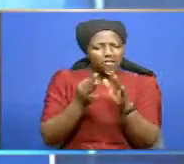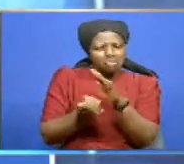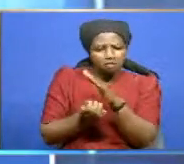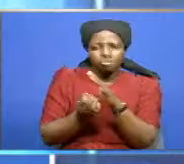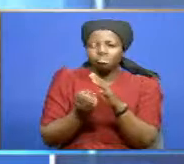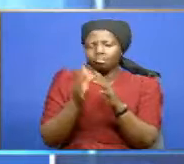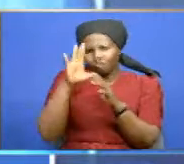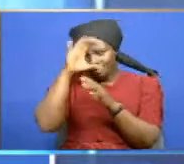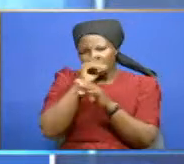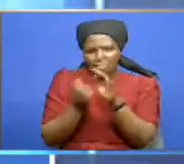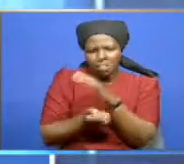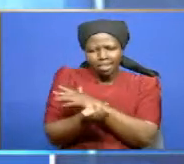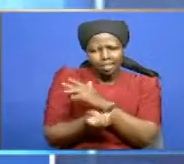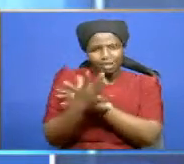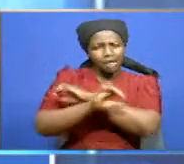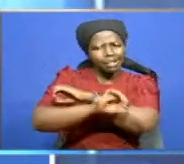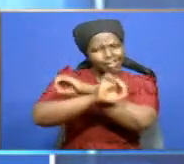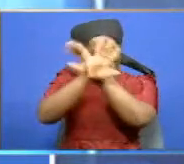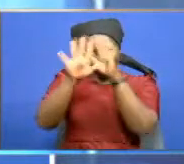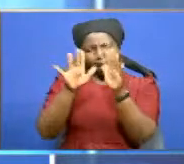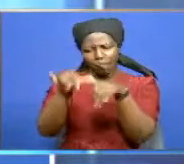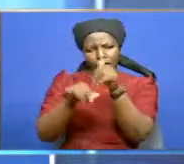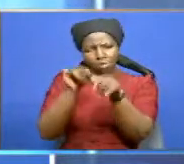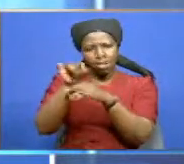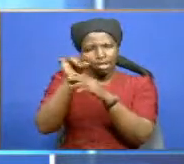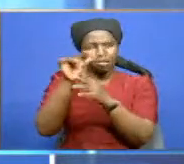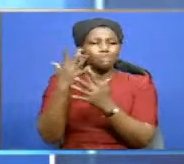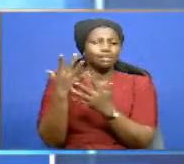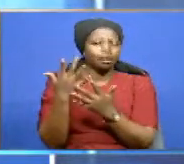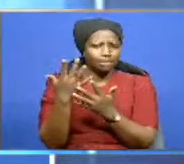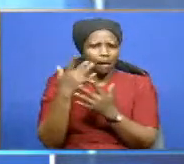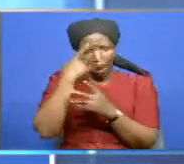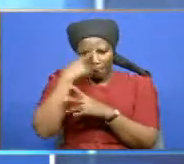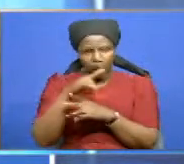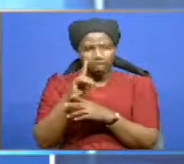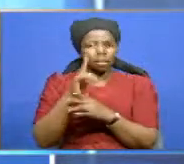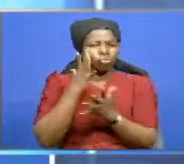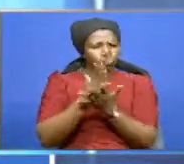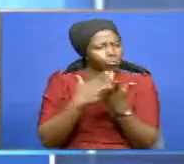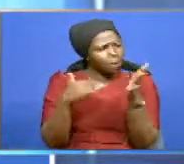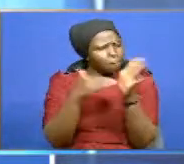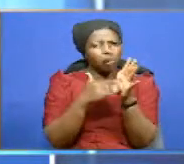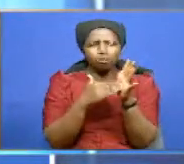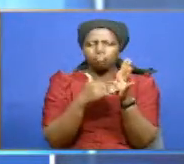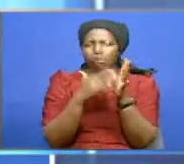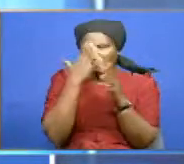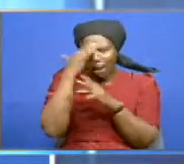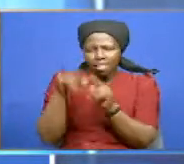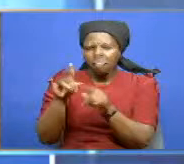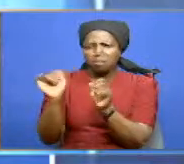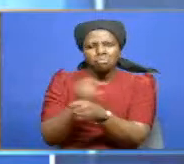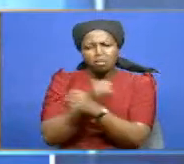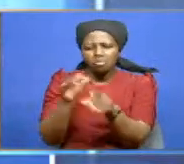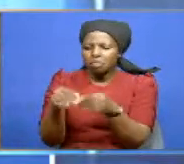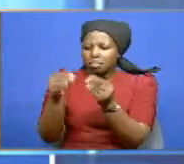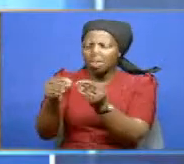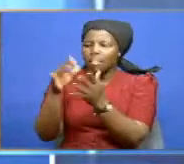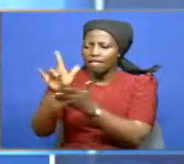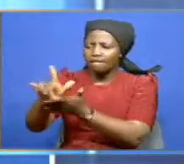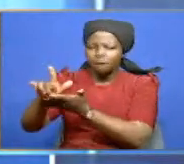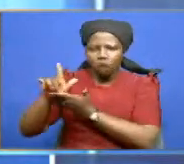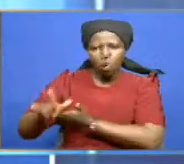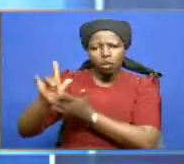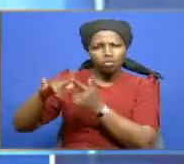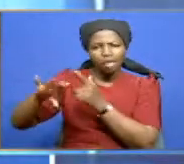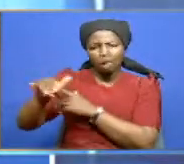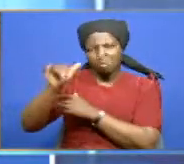pingamizi kwa uwezo wa serikali za kaunti kutekeleza kikamilifu mpango huo, kwani haziwezi kutoa mikopo kwa serikali hizo bila mwongozo